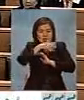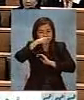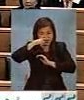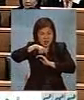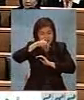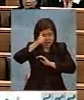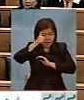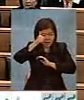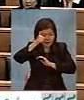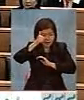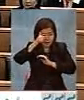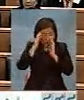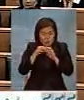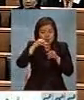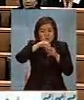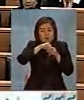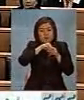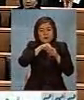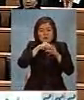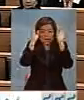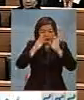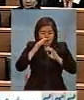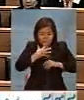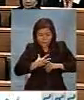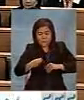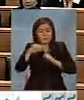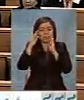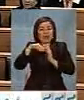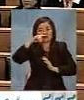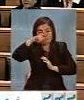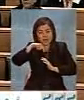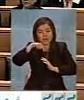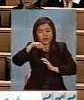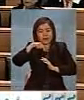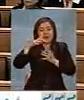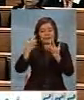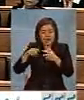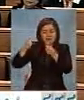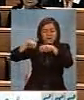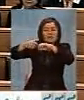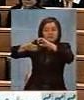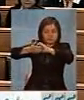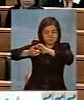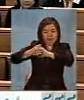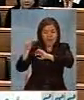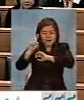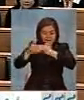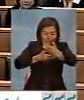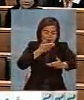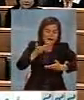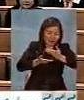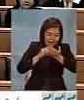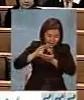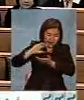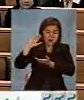ได้จำนวนหนึ่งเพราะก็มีเชื้อสายไทยลงนามความร่วมมือกันทางด้านการค้าการลง